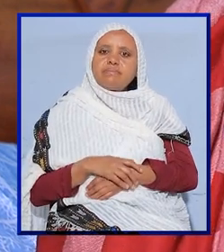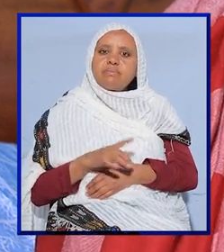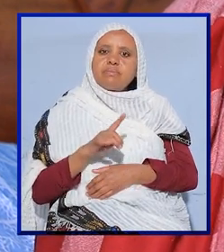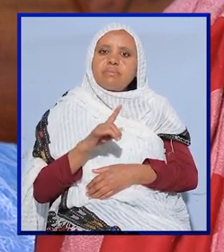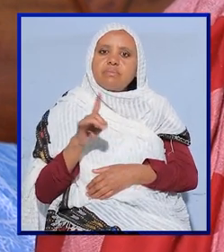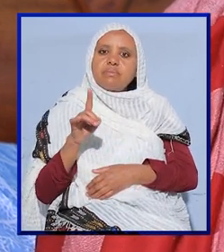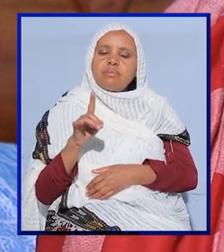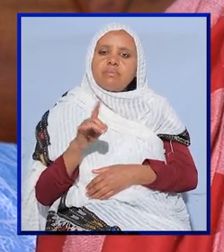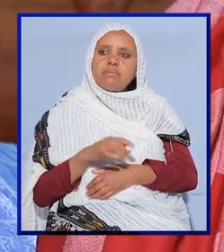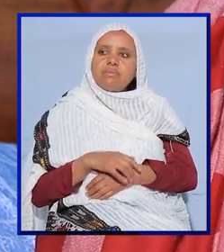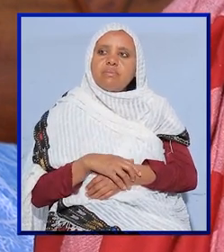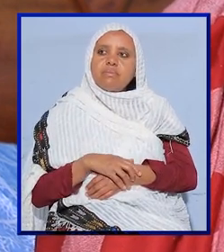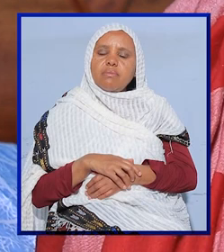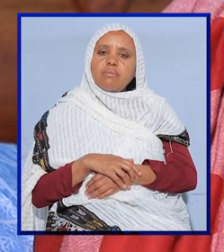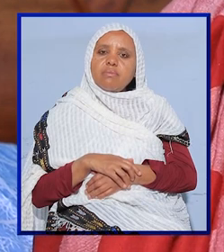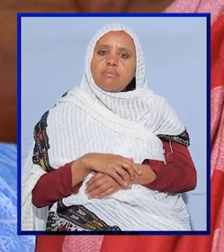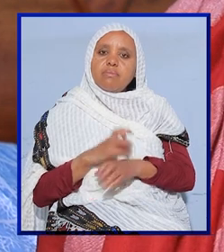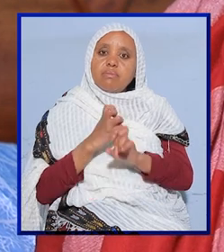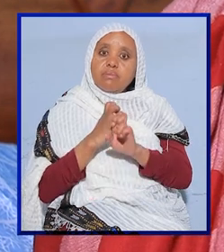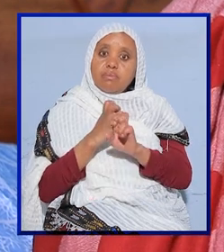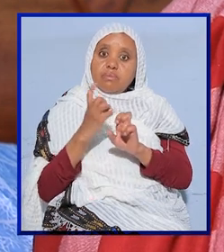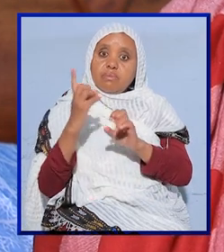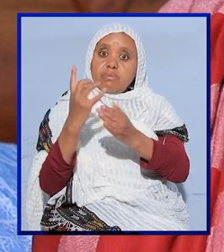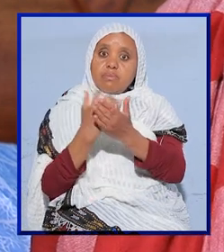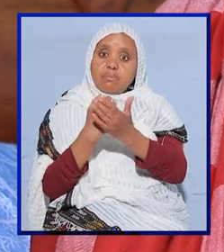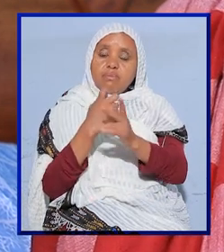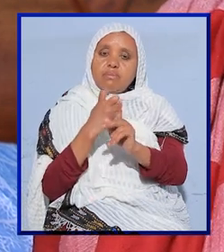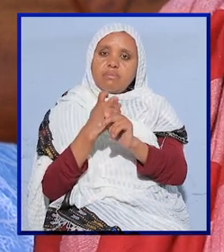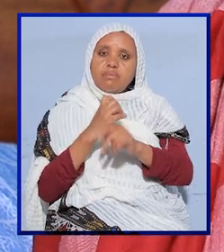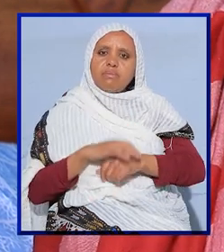እነሱ ይሰጡኛል። የተወሰነ ስገሰለት ማለ